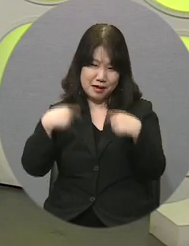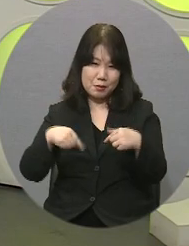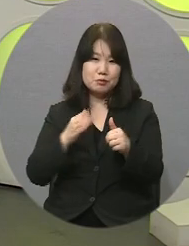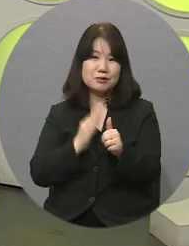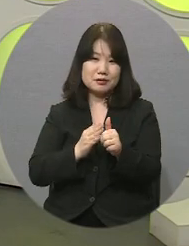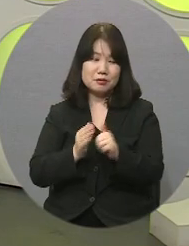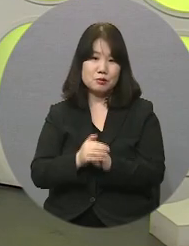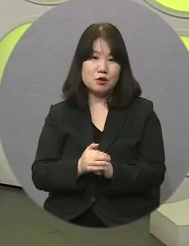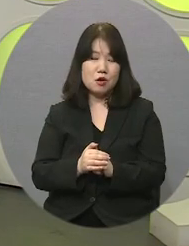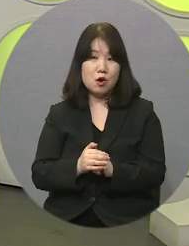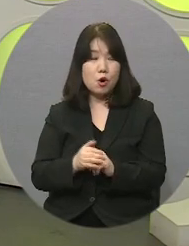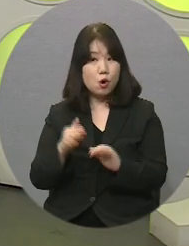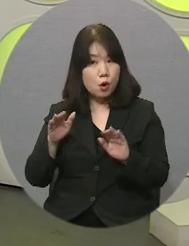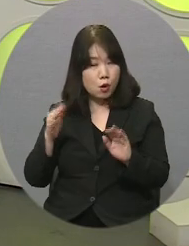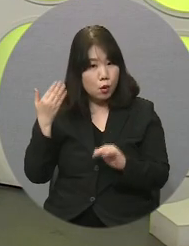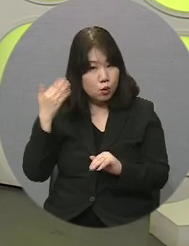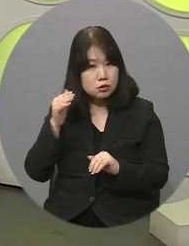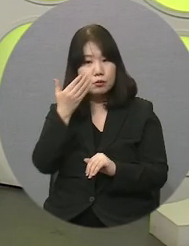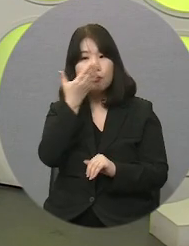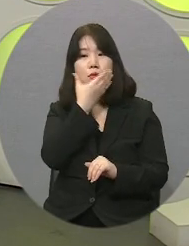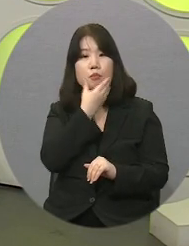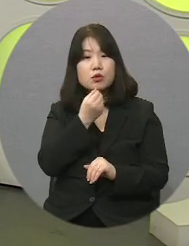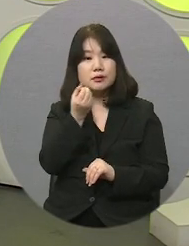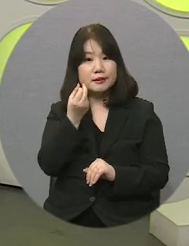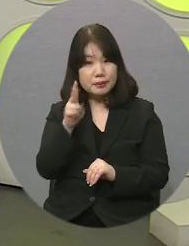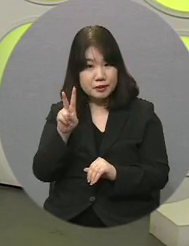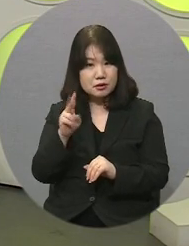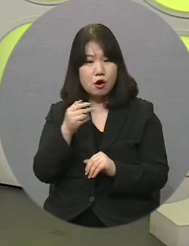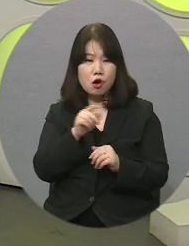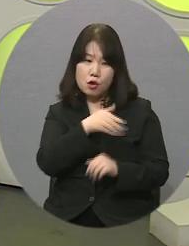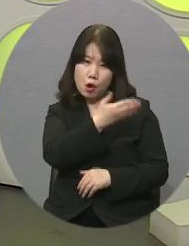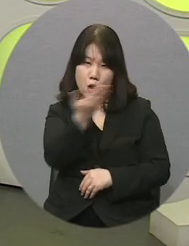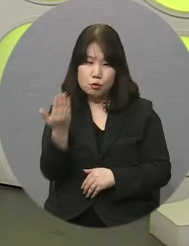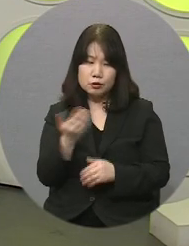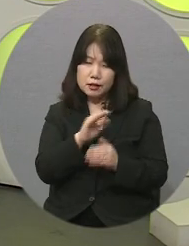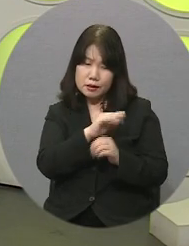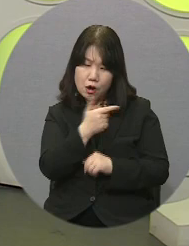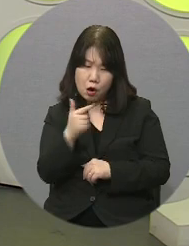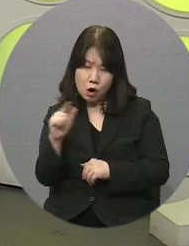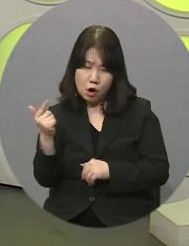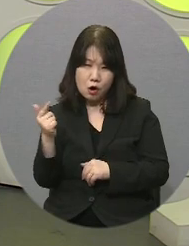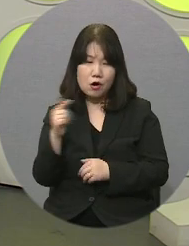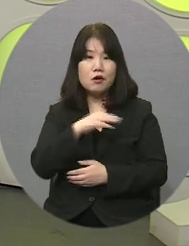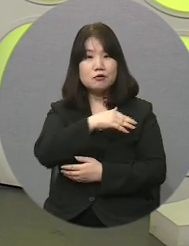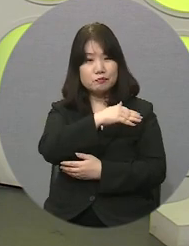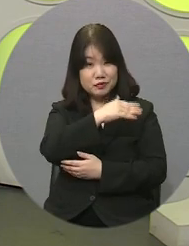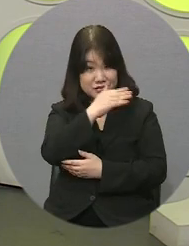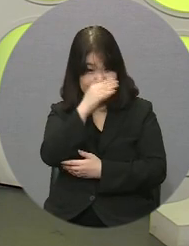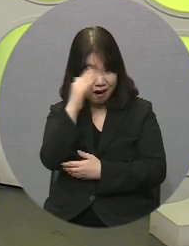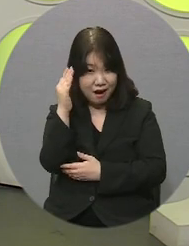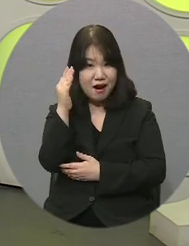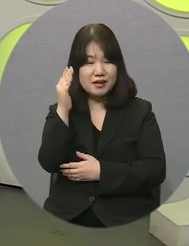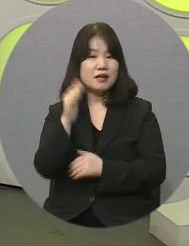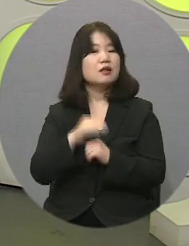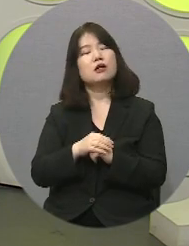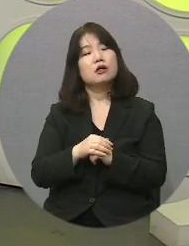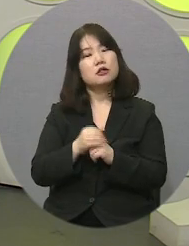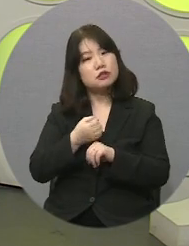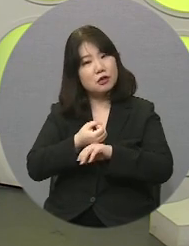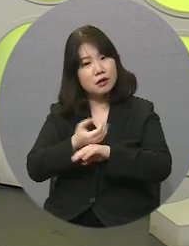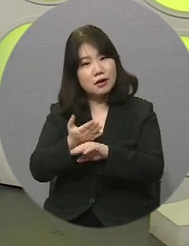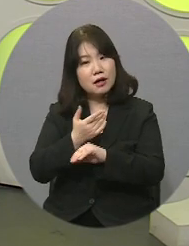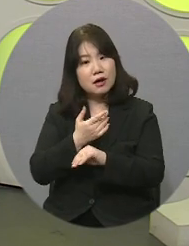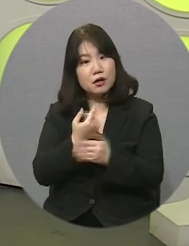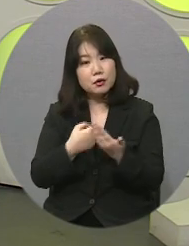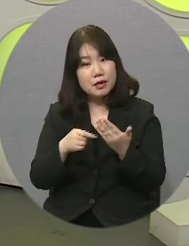복지 tv 에서의 여러분들의 다양한 이야기 그렇죠 이야기를 이제 전하고자 음